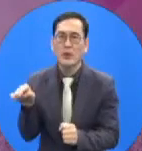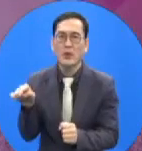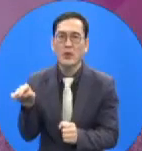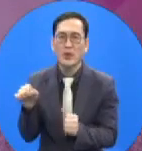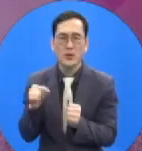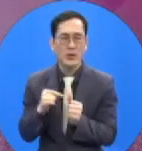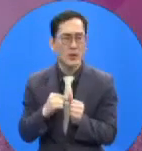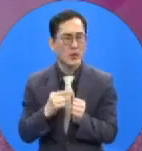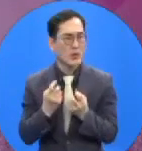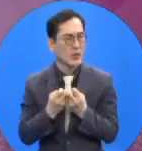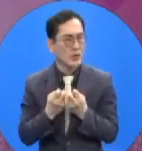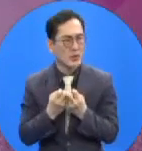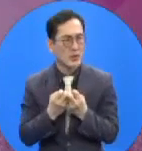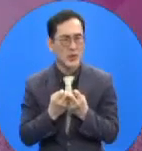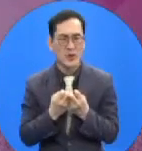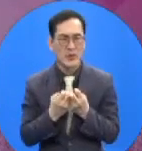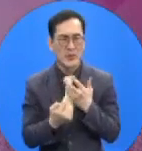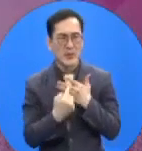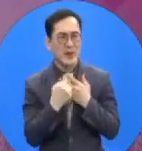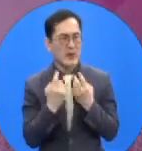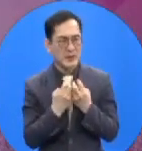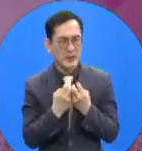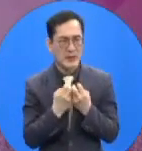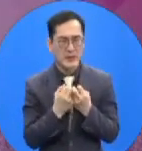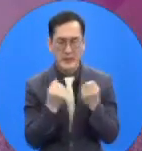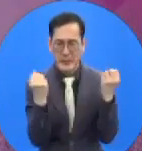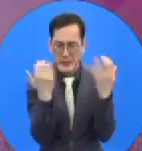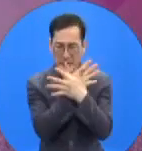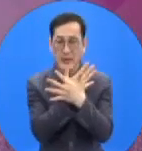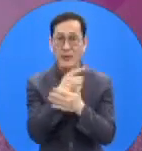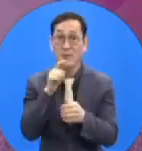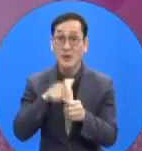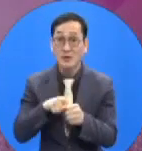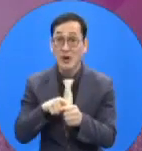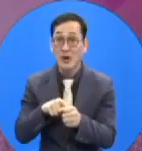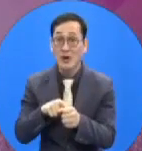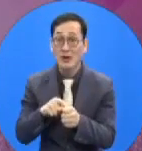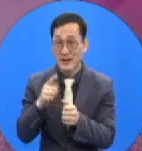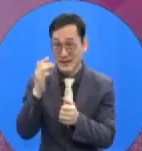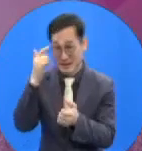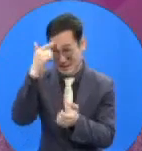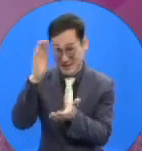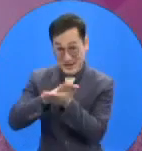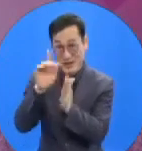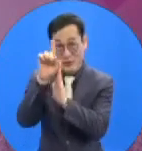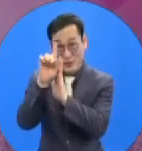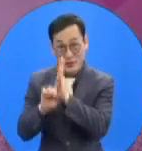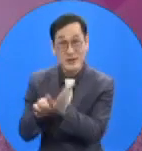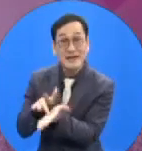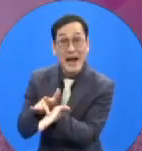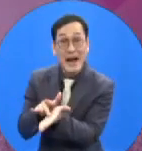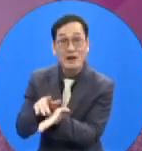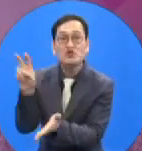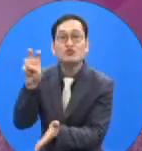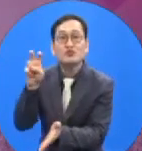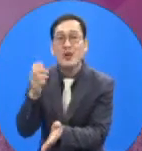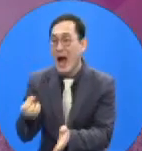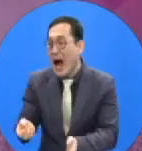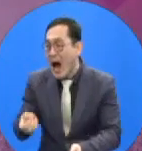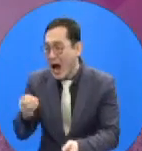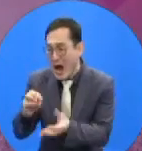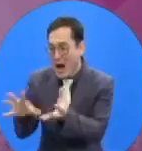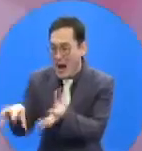유학생 해열제를요 무려 몇 알 드신 줄 아십니까? 20알. 20알을 먹고 비행기